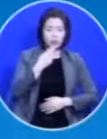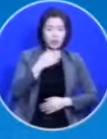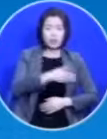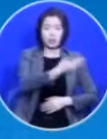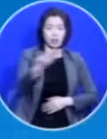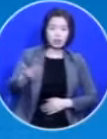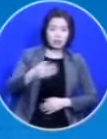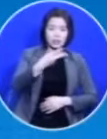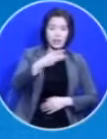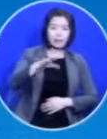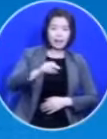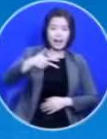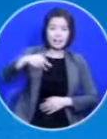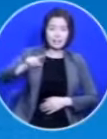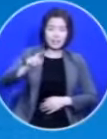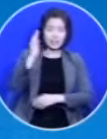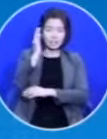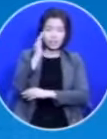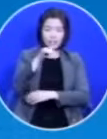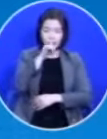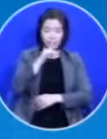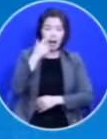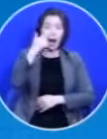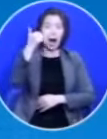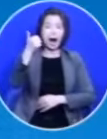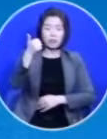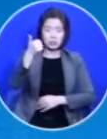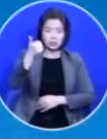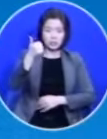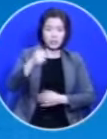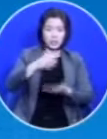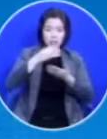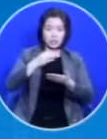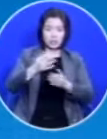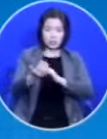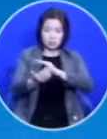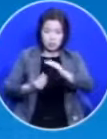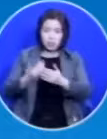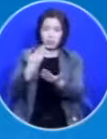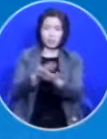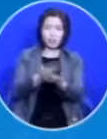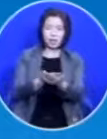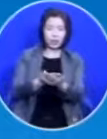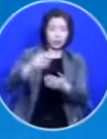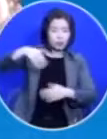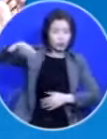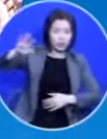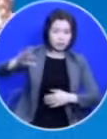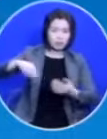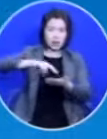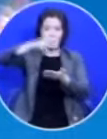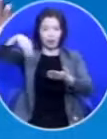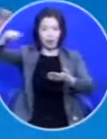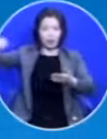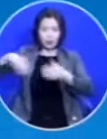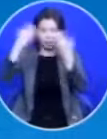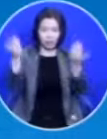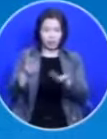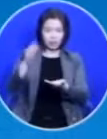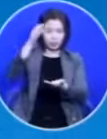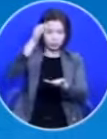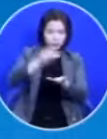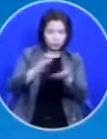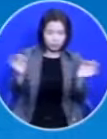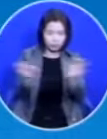이야기가 나오는데 아버지 재산을 미리 유산으로 달라고 해 가지고 나가서 허랑 방탕하게 다 써버린이